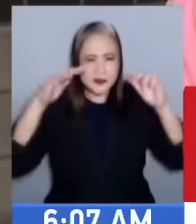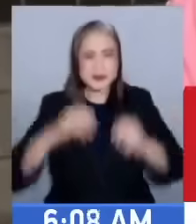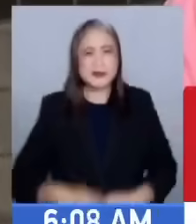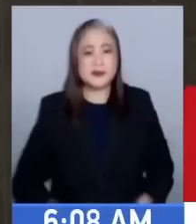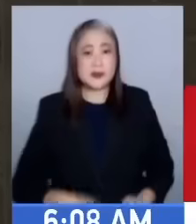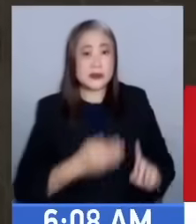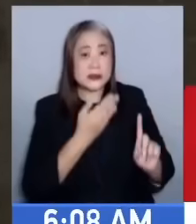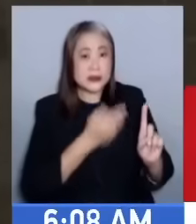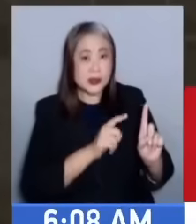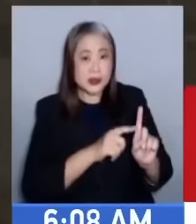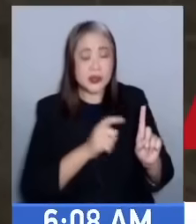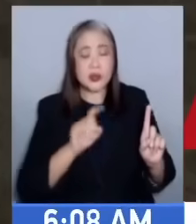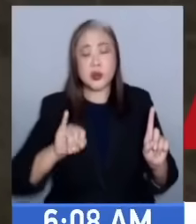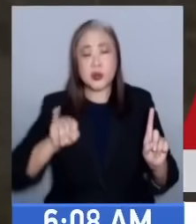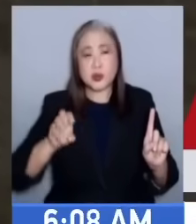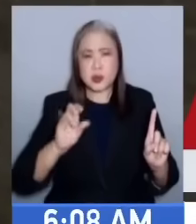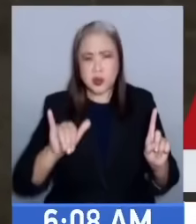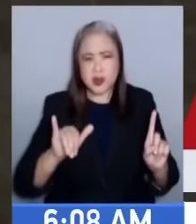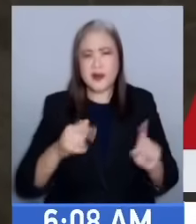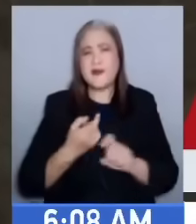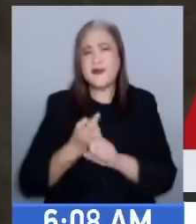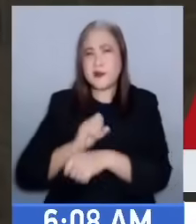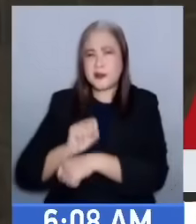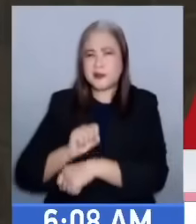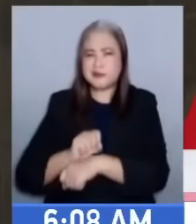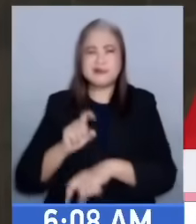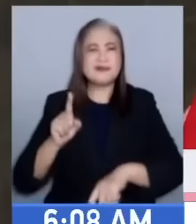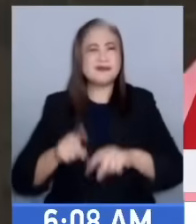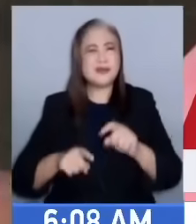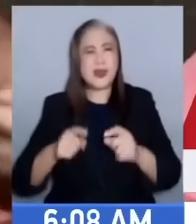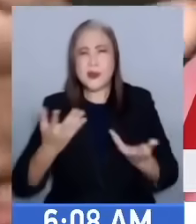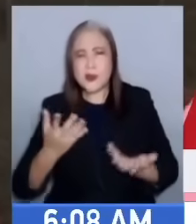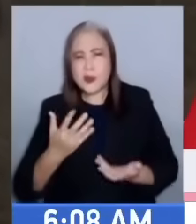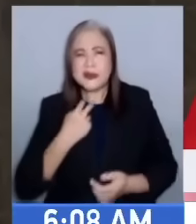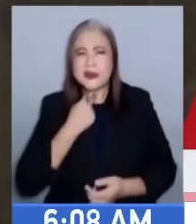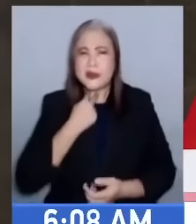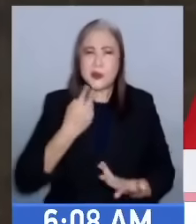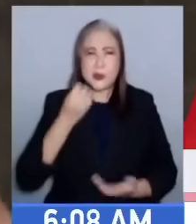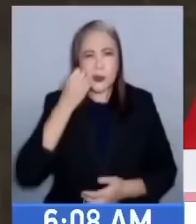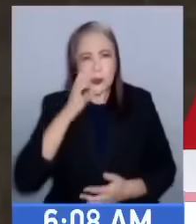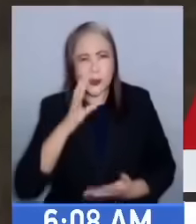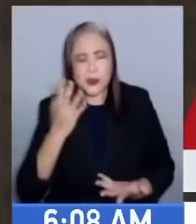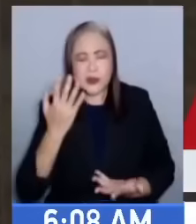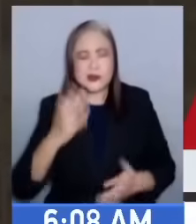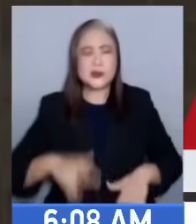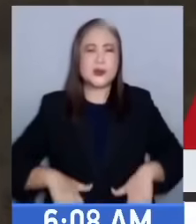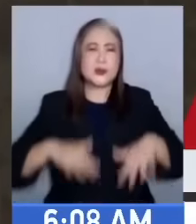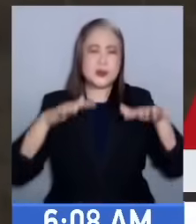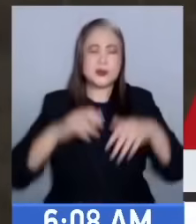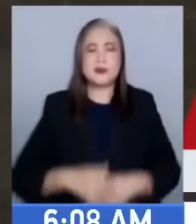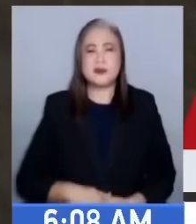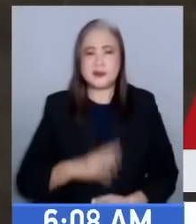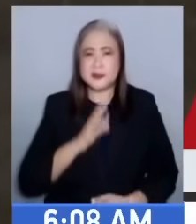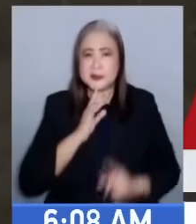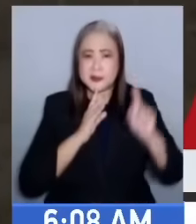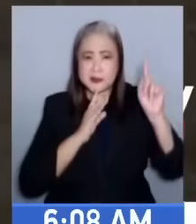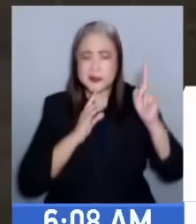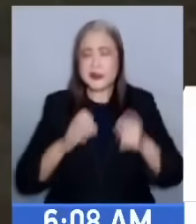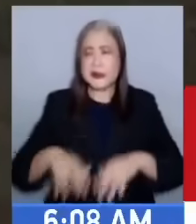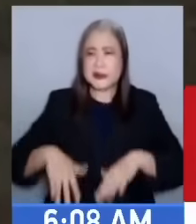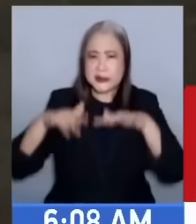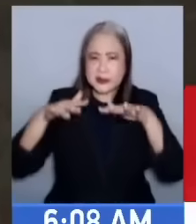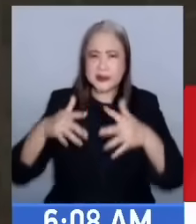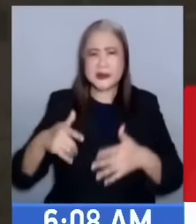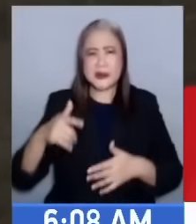walang masakyan pagod tapos ung bahay mo na yung tubig ang taas doon walang makasama may mga pamilya mo y